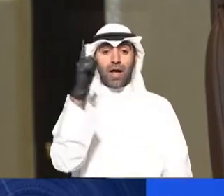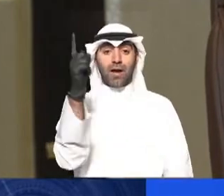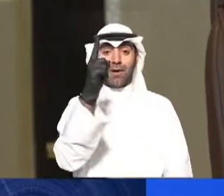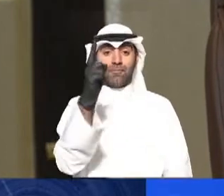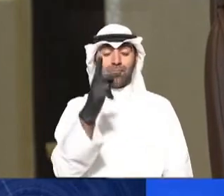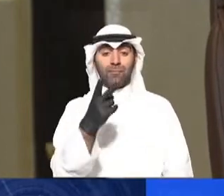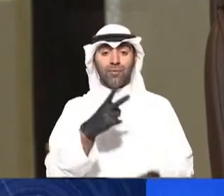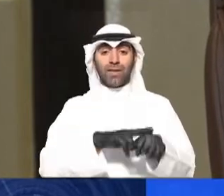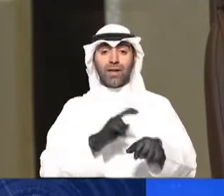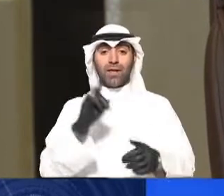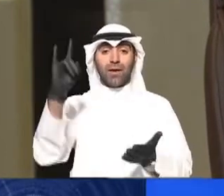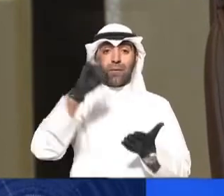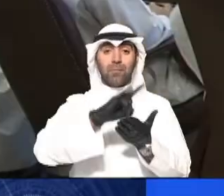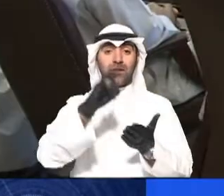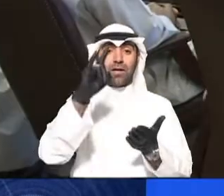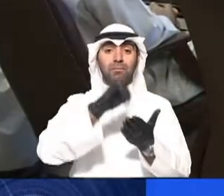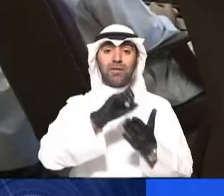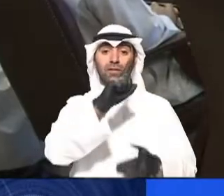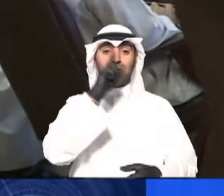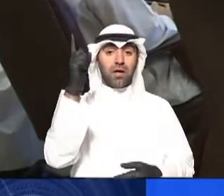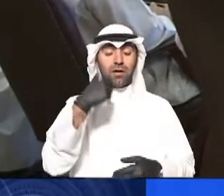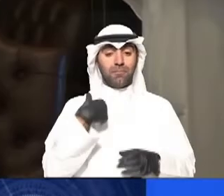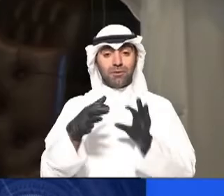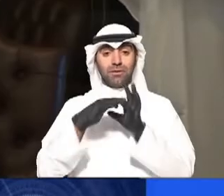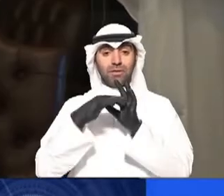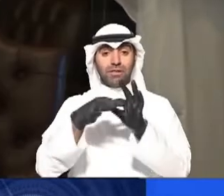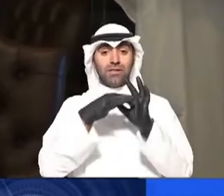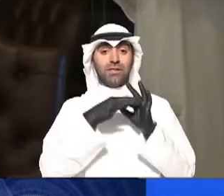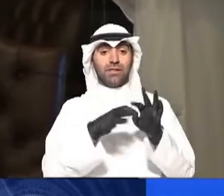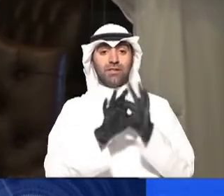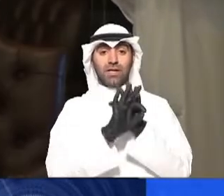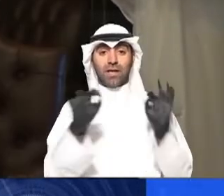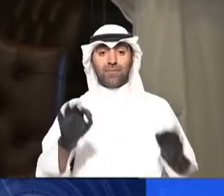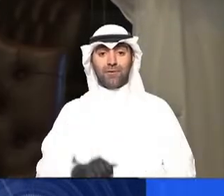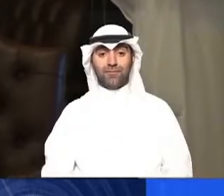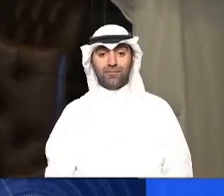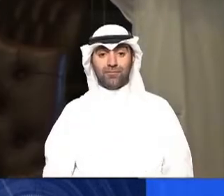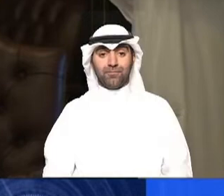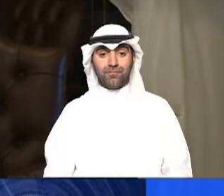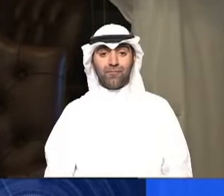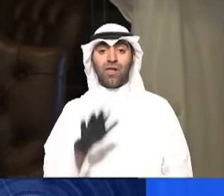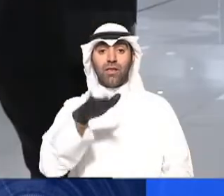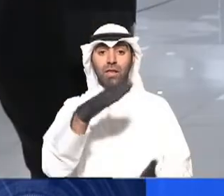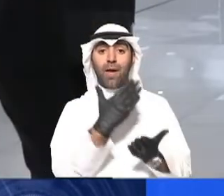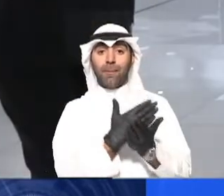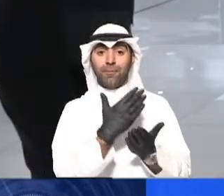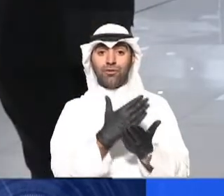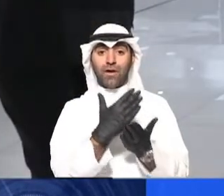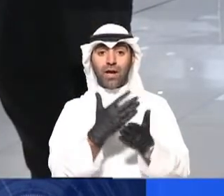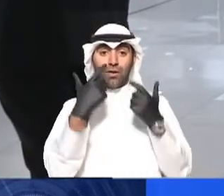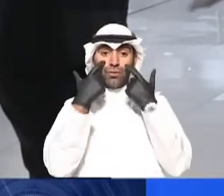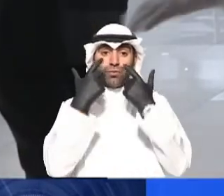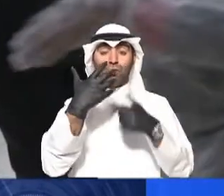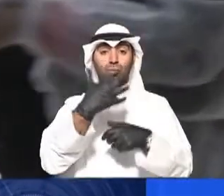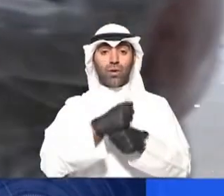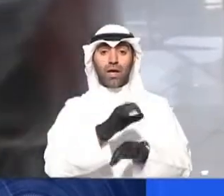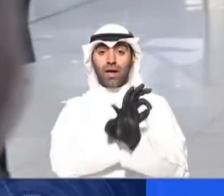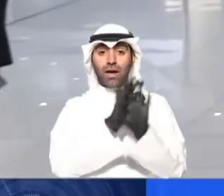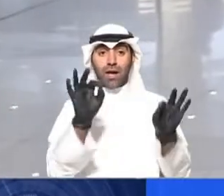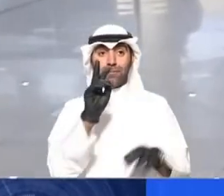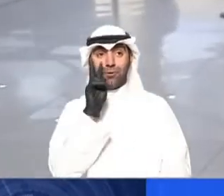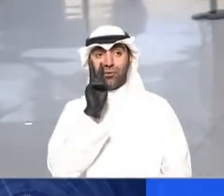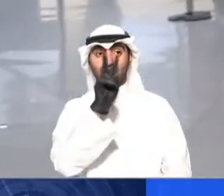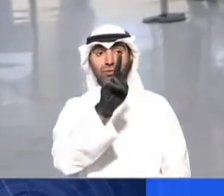إعادة التشغيل. الاشتراطات المقترحة والمتطلبات لتحقيق الهدف المنشود من تشغيل الرحلات